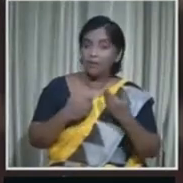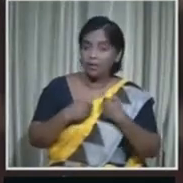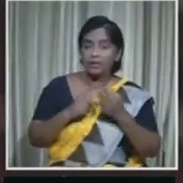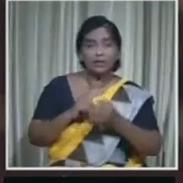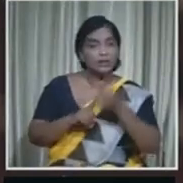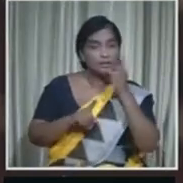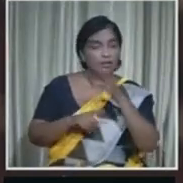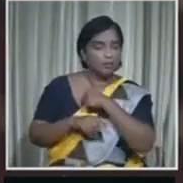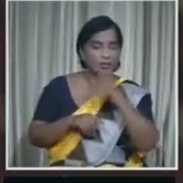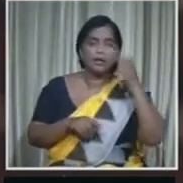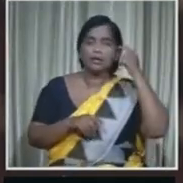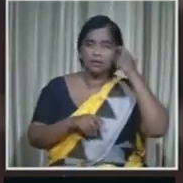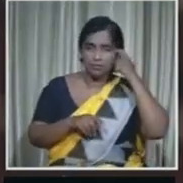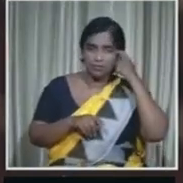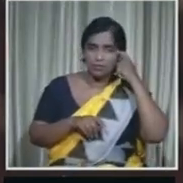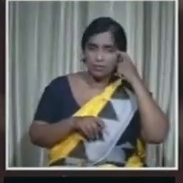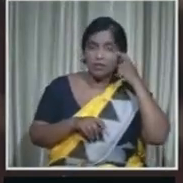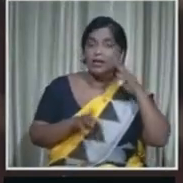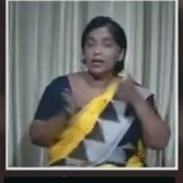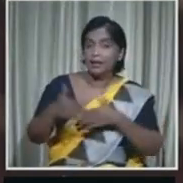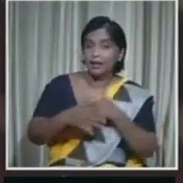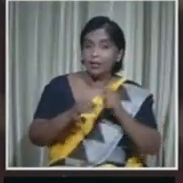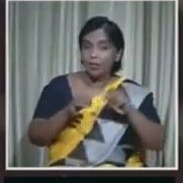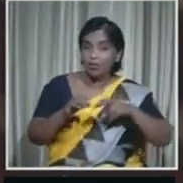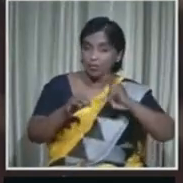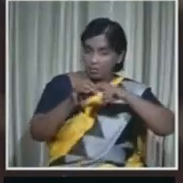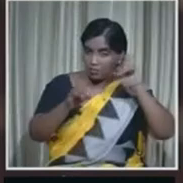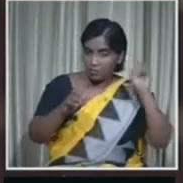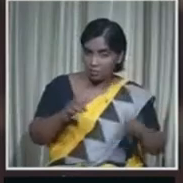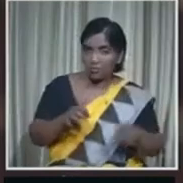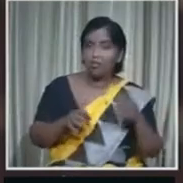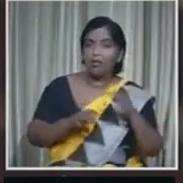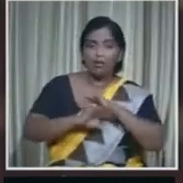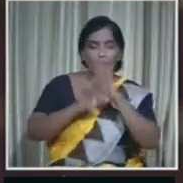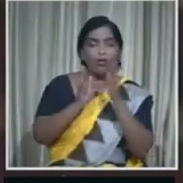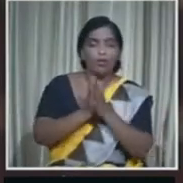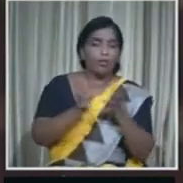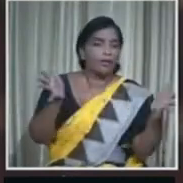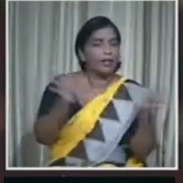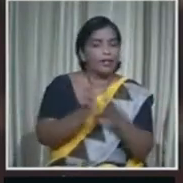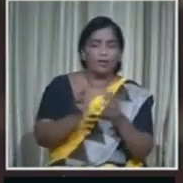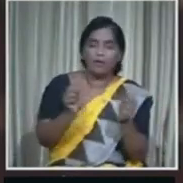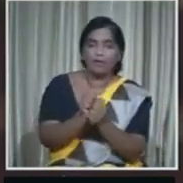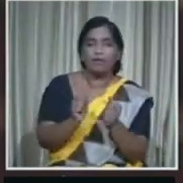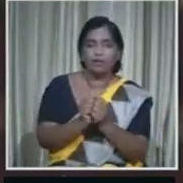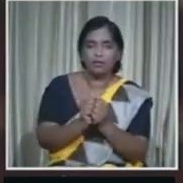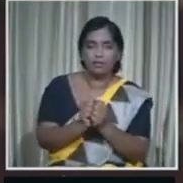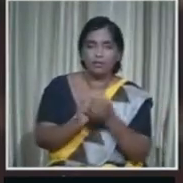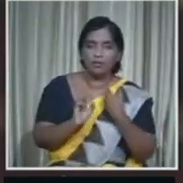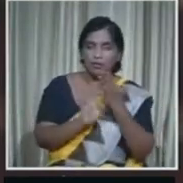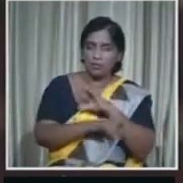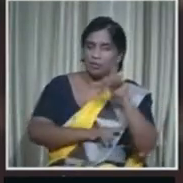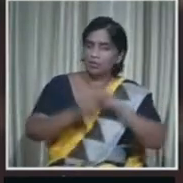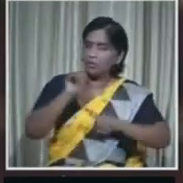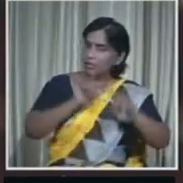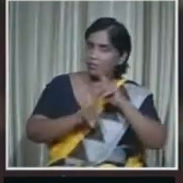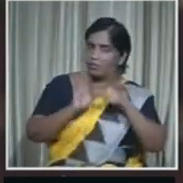ජනාධිපතිතුමා කල්පනා කෙරුවා කැබිනට් එක ඉල්ලලා අස්සෙලා ඔක්කොම එක දිගට වැඩ කරන්න පුළුවන්ද කියලා. ඉතින් අපි පණින් දවසේ අපි සාකච්ඡා